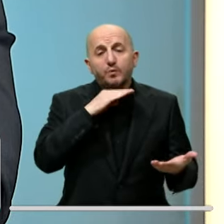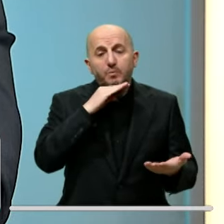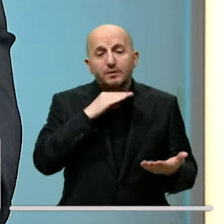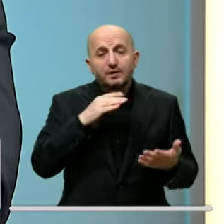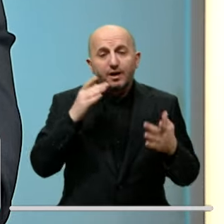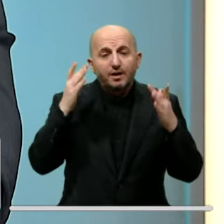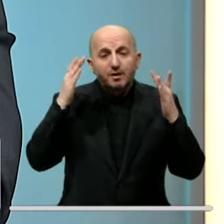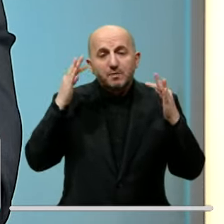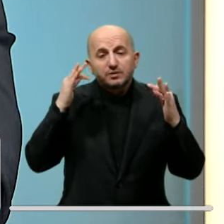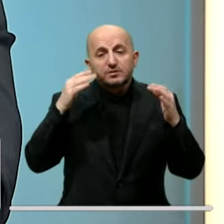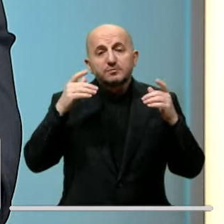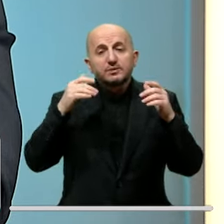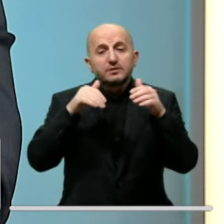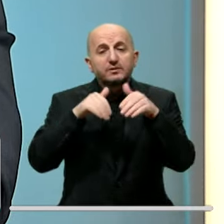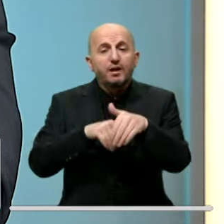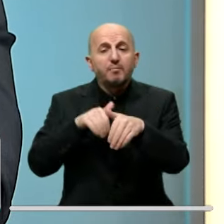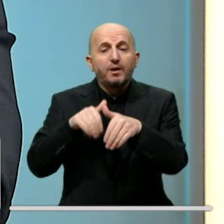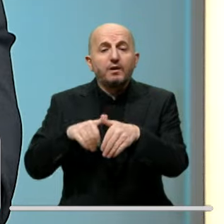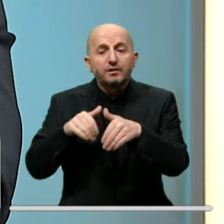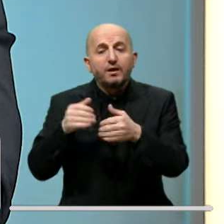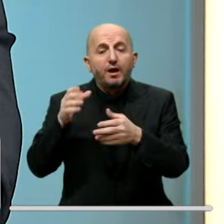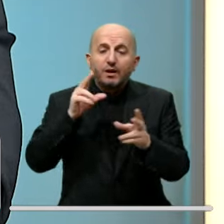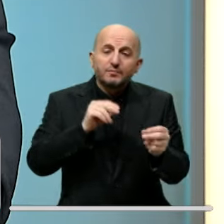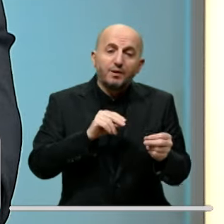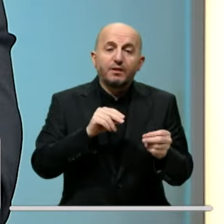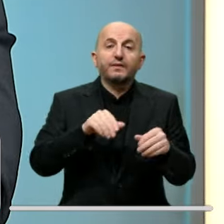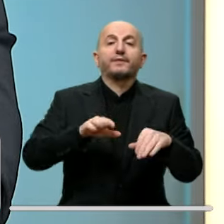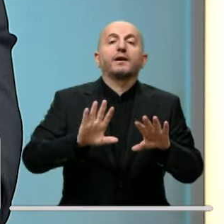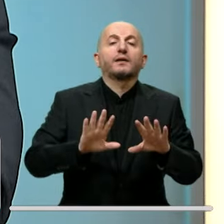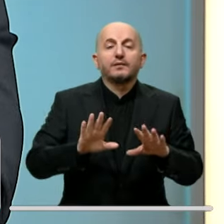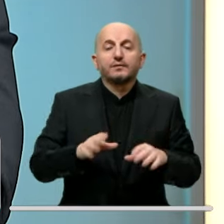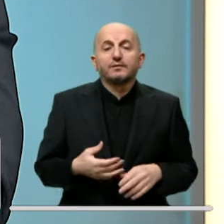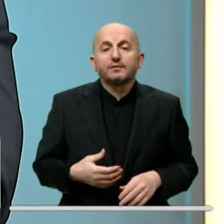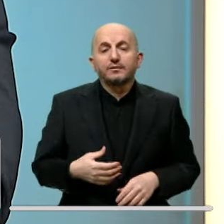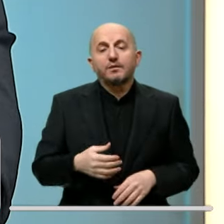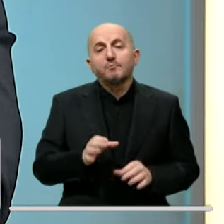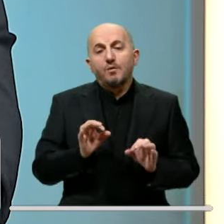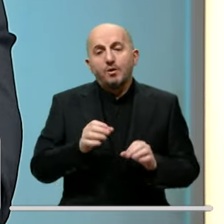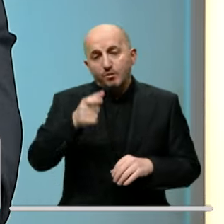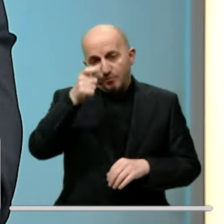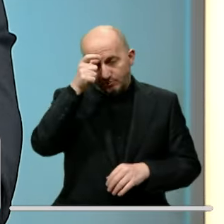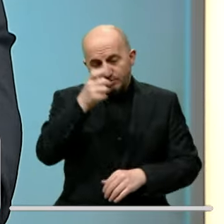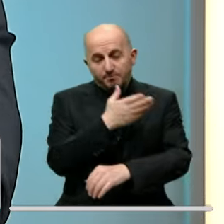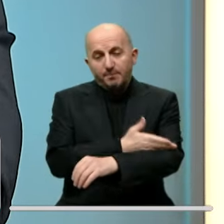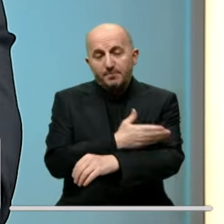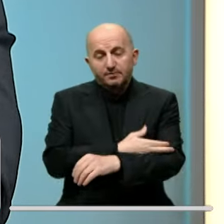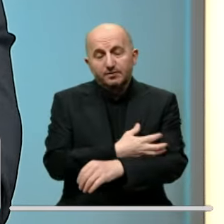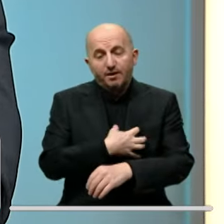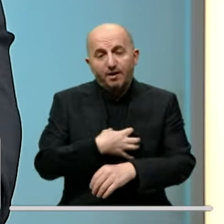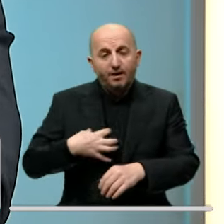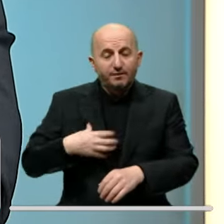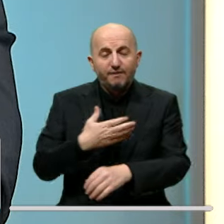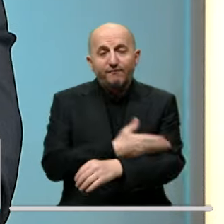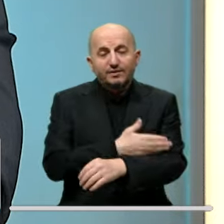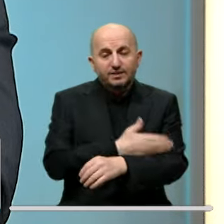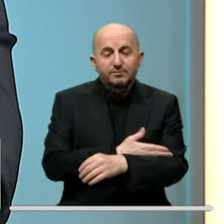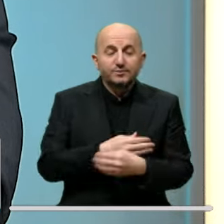şekilde mezarda kalmaları, yatmalarını değil, bu şekilde kendi ana vatanımızda,